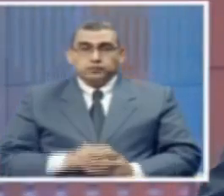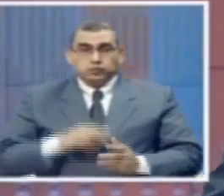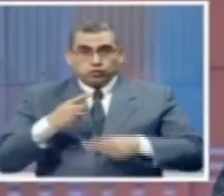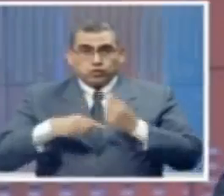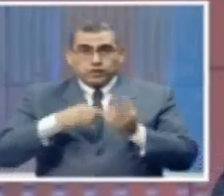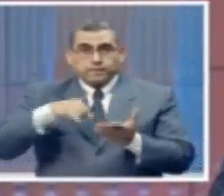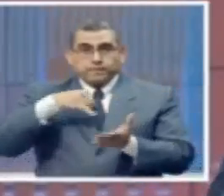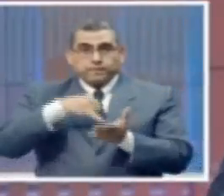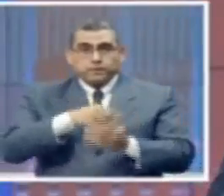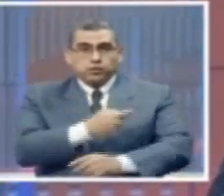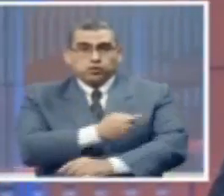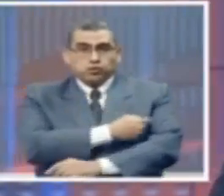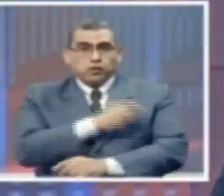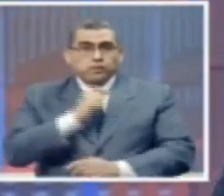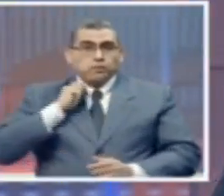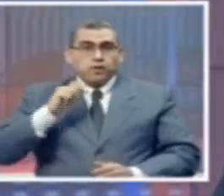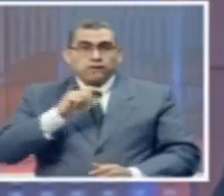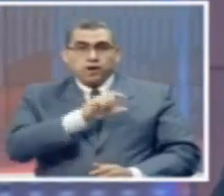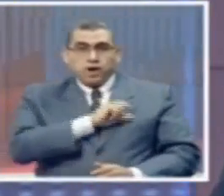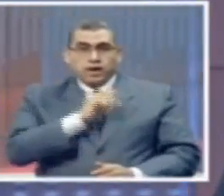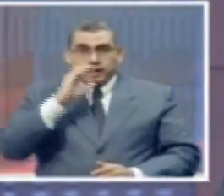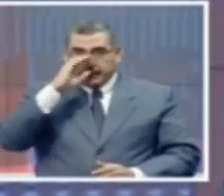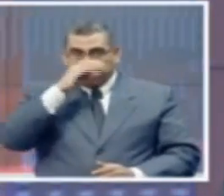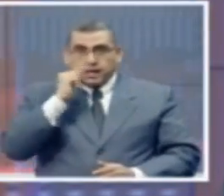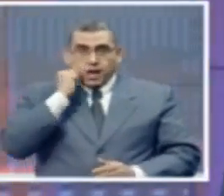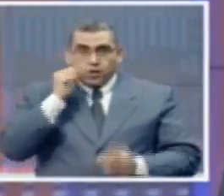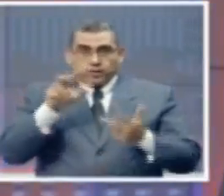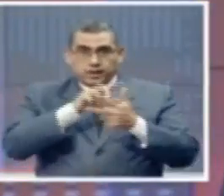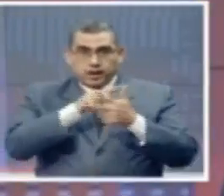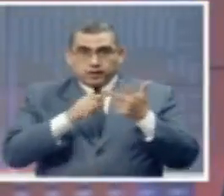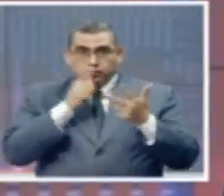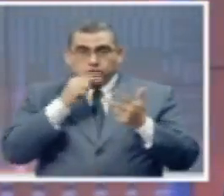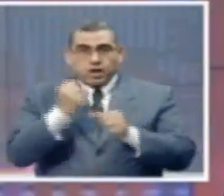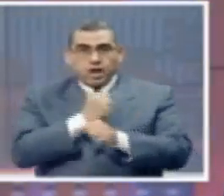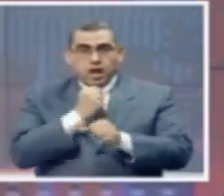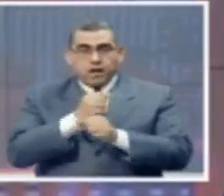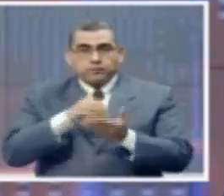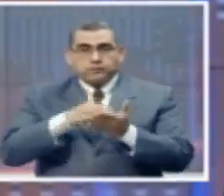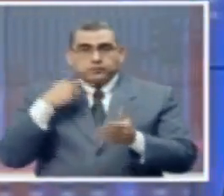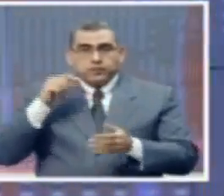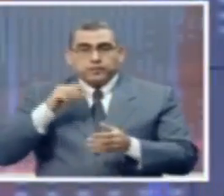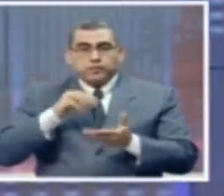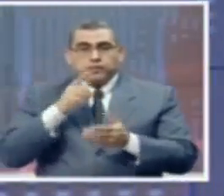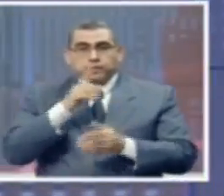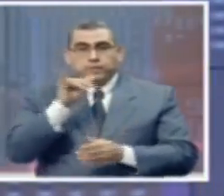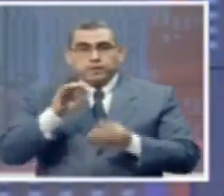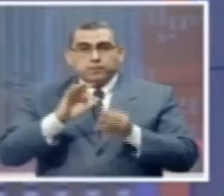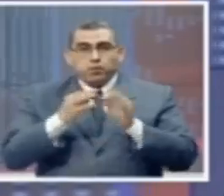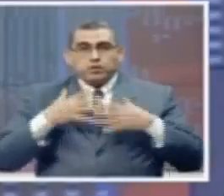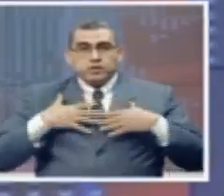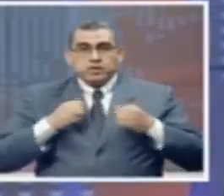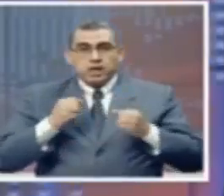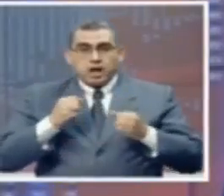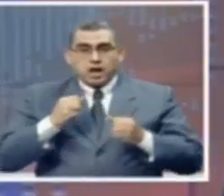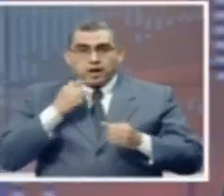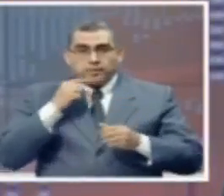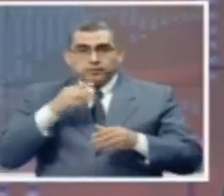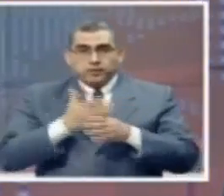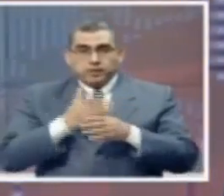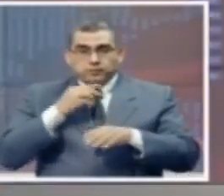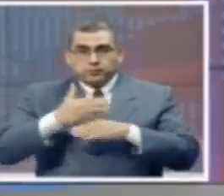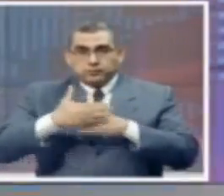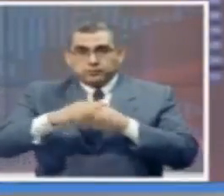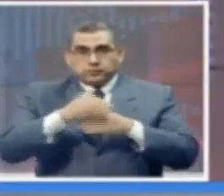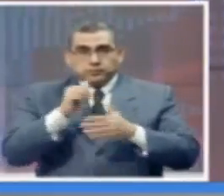تواصل المراكز الطبية بمحافظات القاهرة والجيزة والقليوبية عملها وفقا لمبادرة الرئيس 100 مليون صحة لحالات